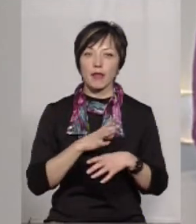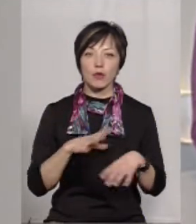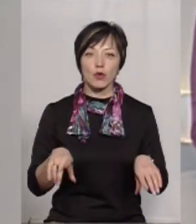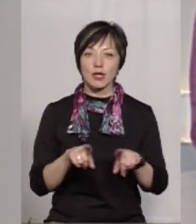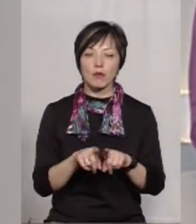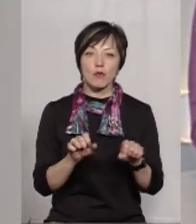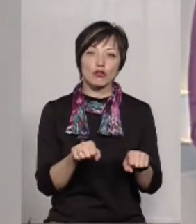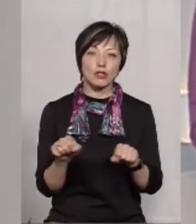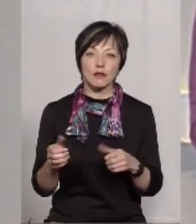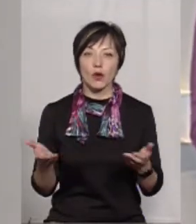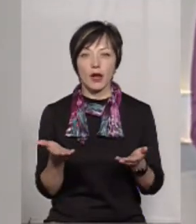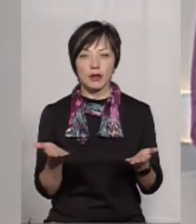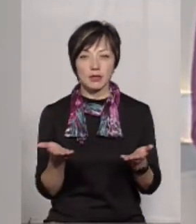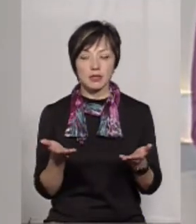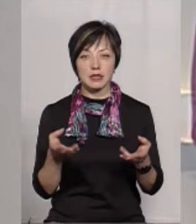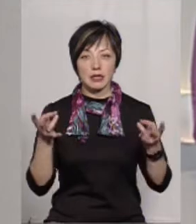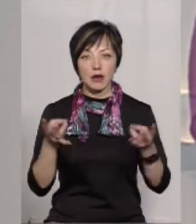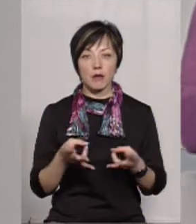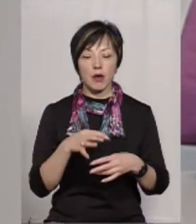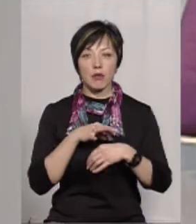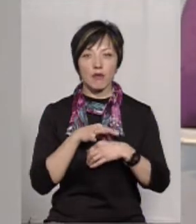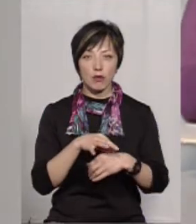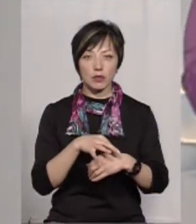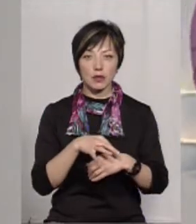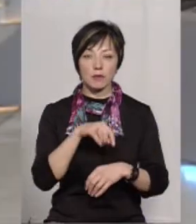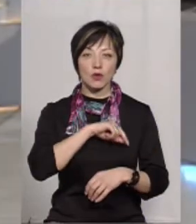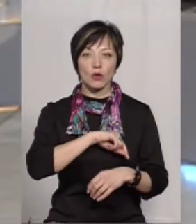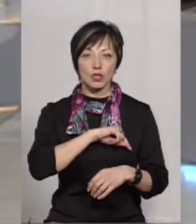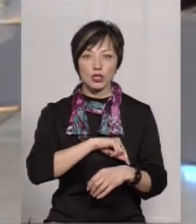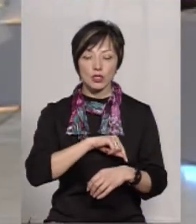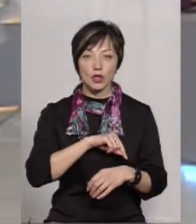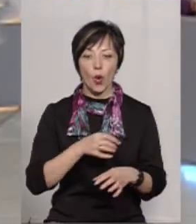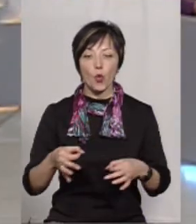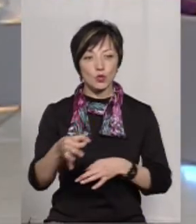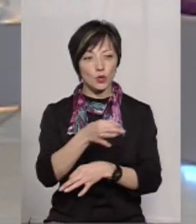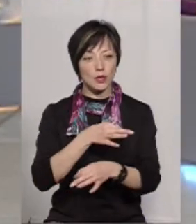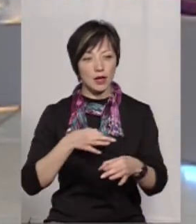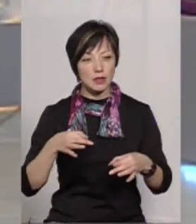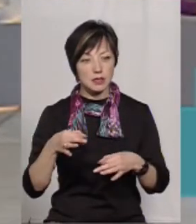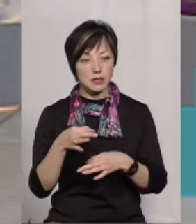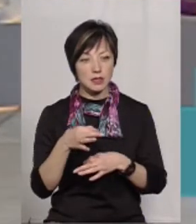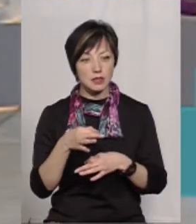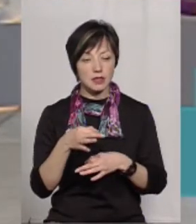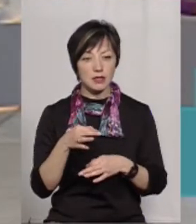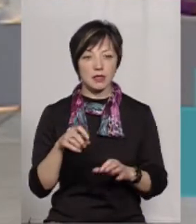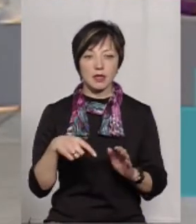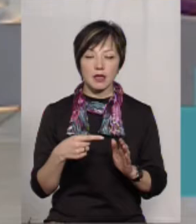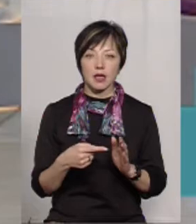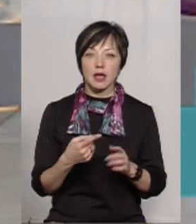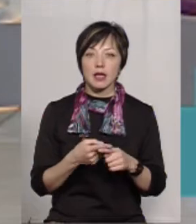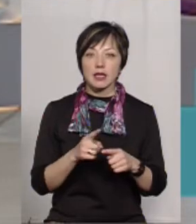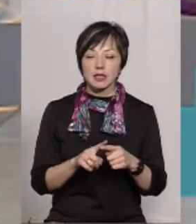було таке, можливо, якісь треба проводити психологічні консультації. Ну, пане Євгене,